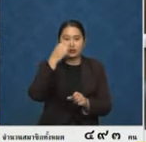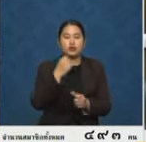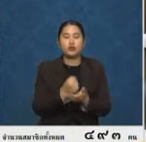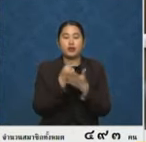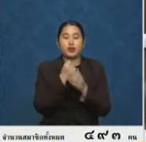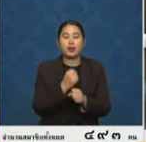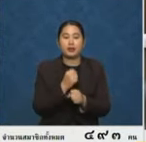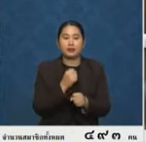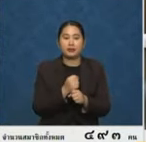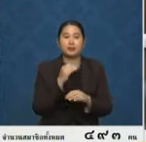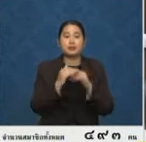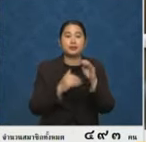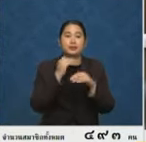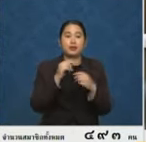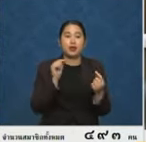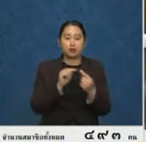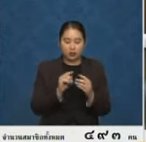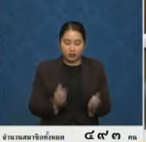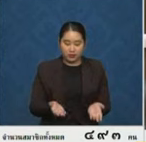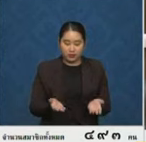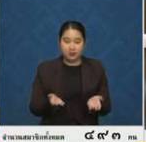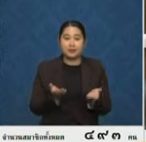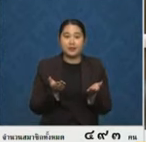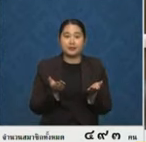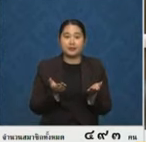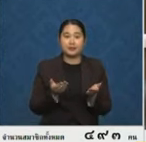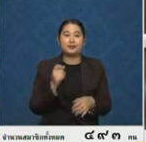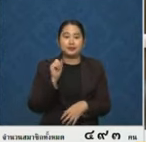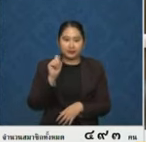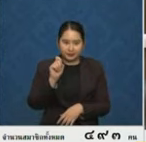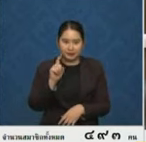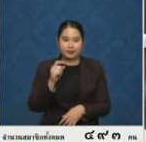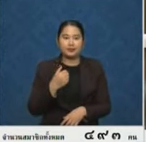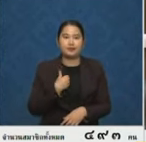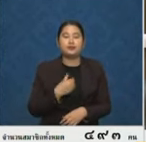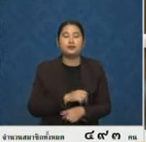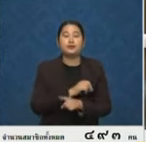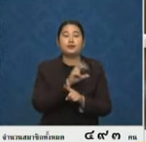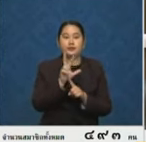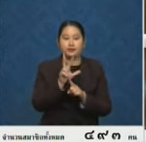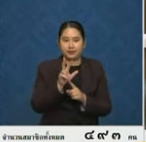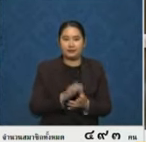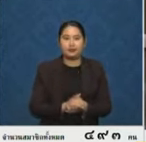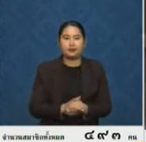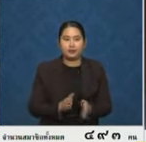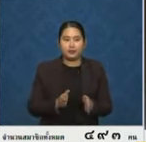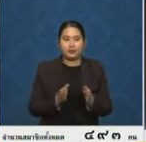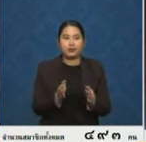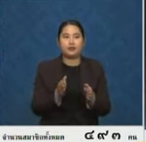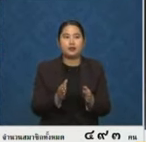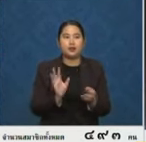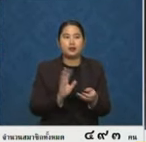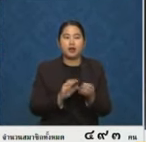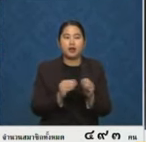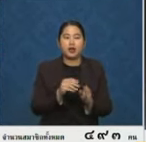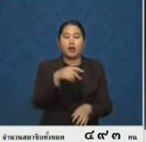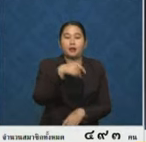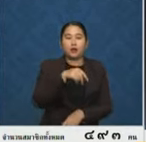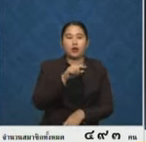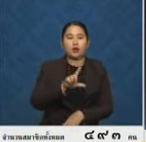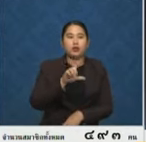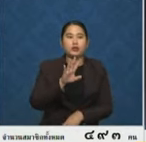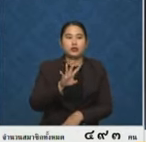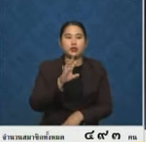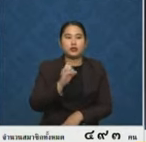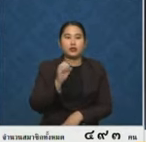ดำเนินการยกระดับถนนสายนี้เป็นการเด้งด่วนค่ะประเด็นที่ 3ค่ะถนนสายพล 4058